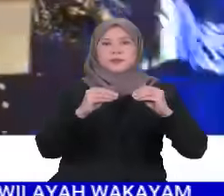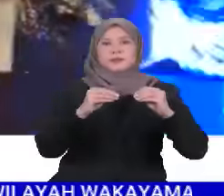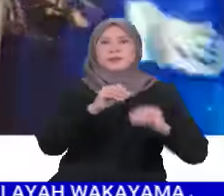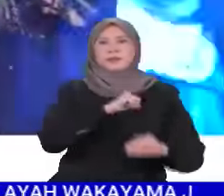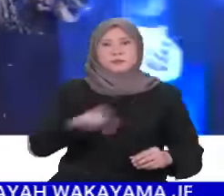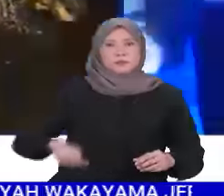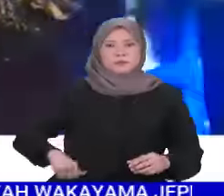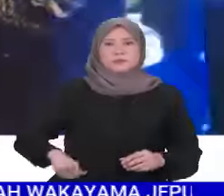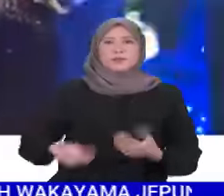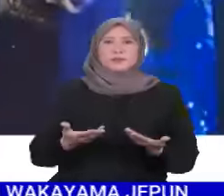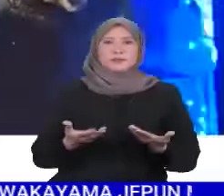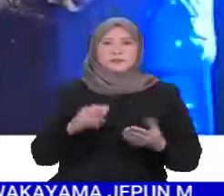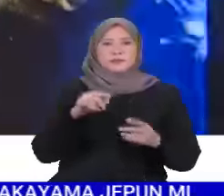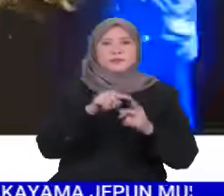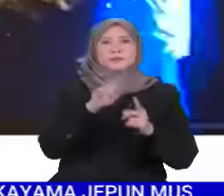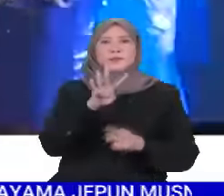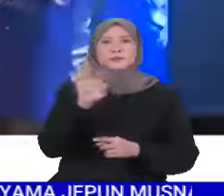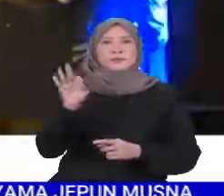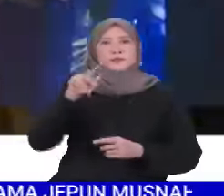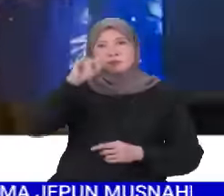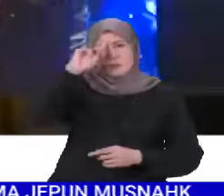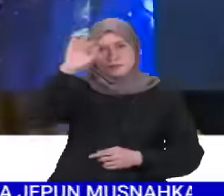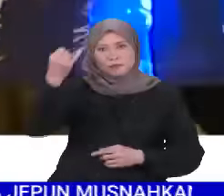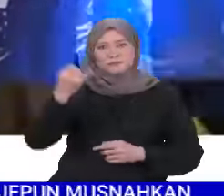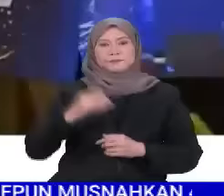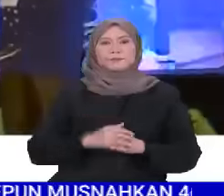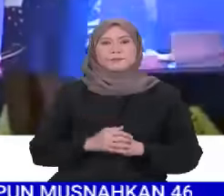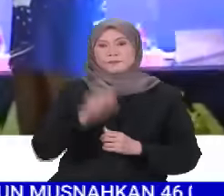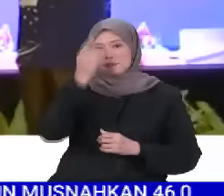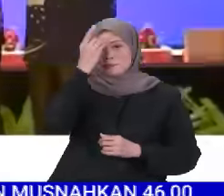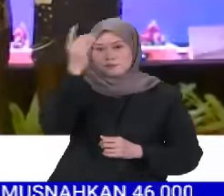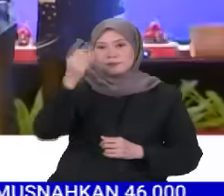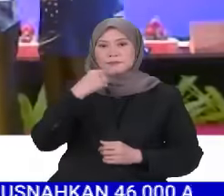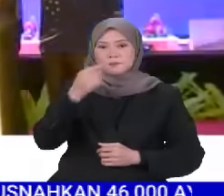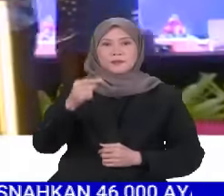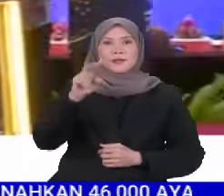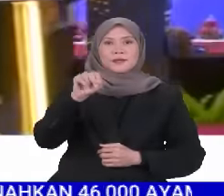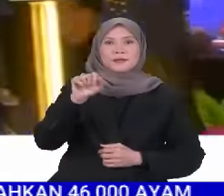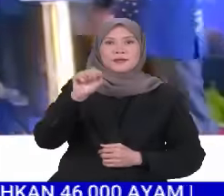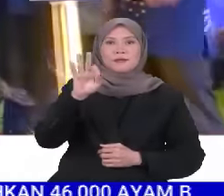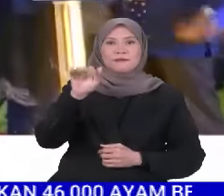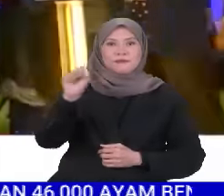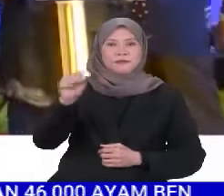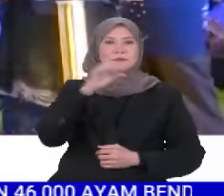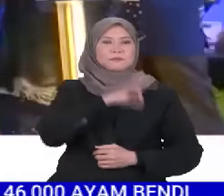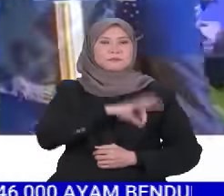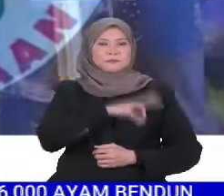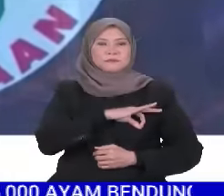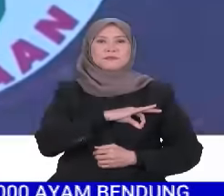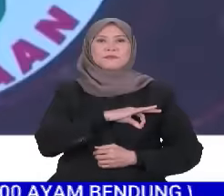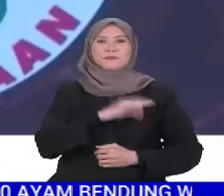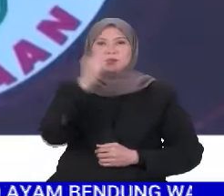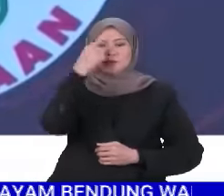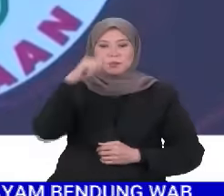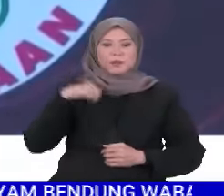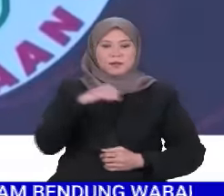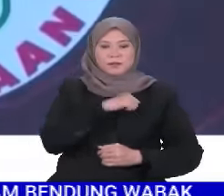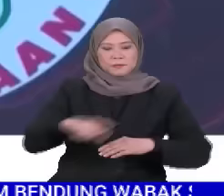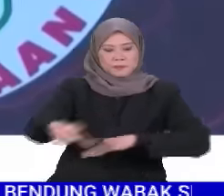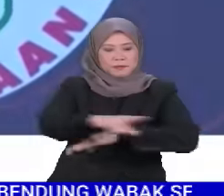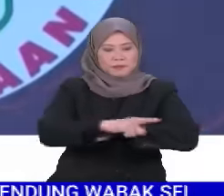nafas ke-49 di Putrajaya tabah Datuk aslina kejayaan nafas telah memberi manfaat dan sumber pencarian kepada ahli